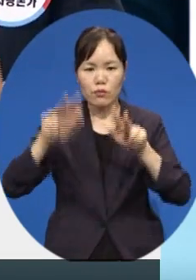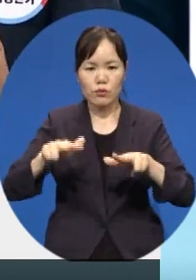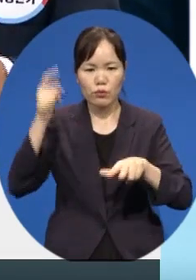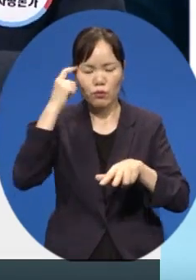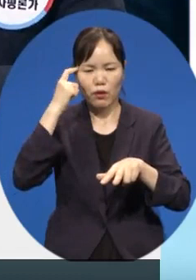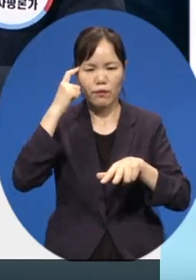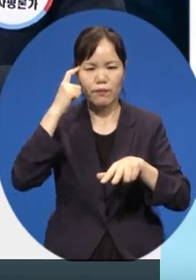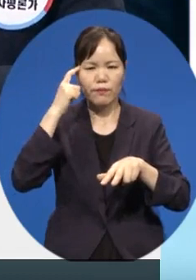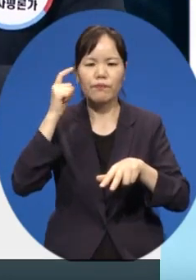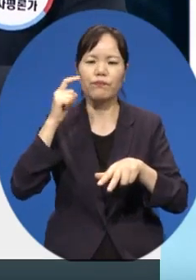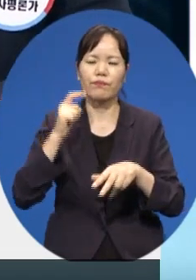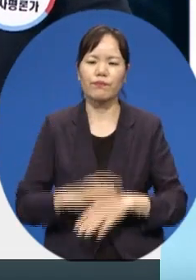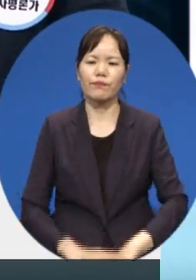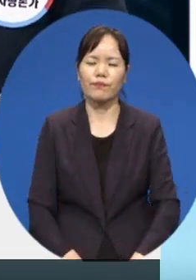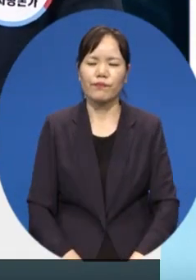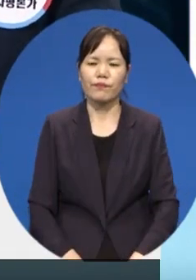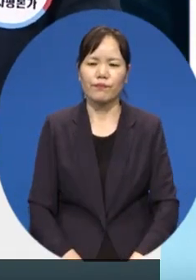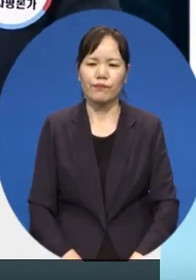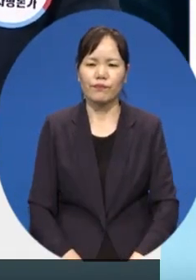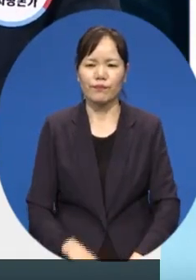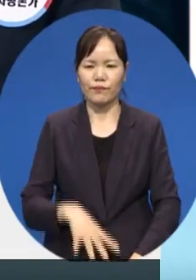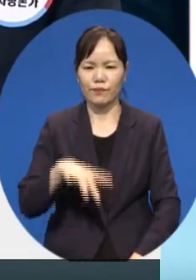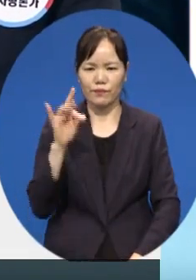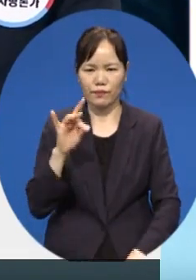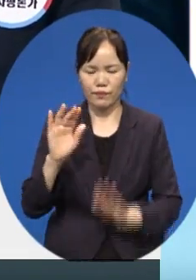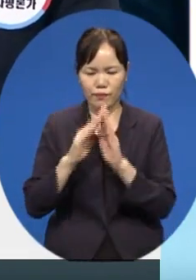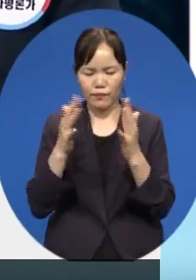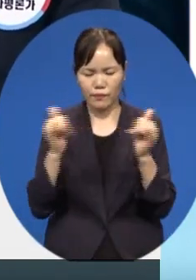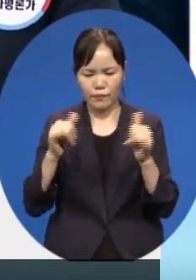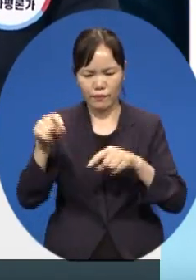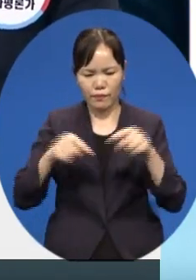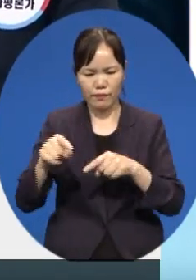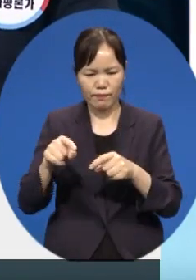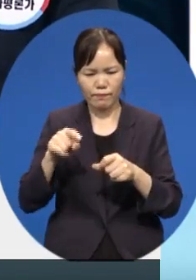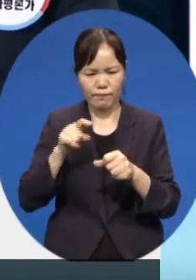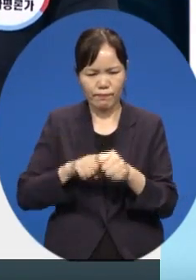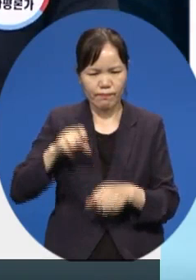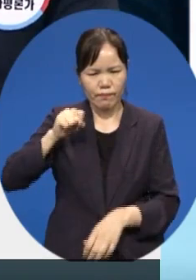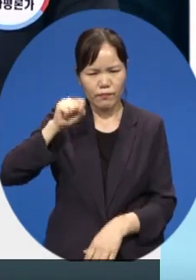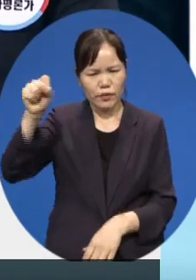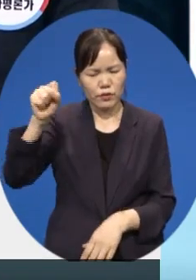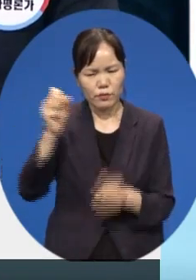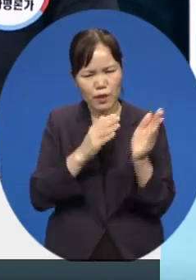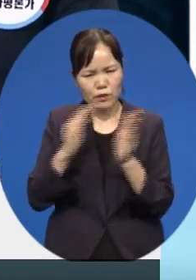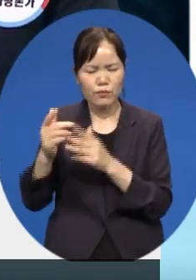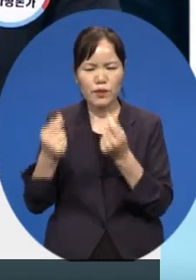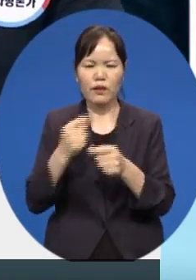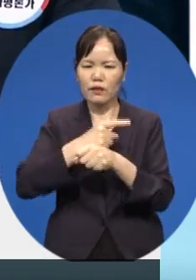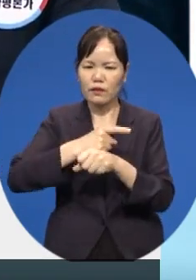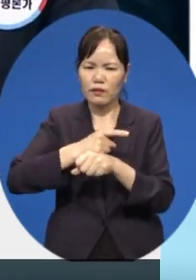두고 이따가 다시 한번 말씀을 드리겠습니다만은 우선은 본인이 정치적으로 좀 출마를 하려고 하는 준비를 좀 하는 거 아닌가? 내년에